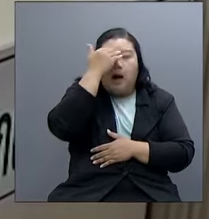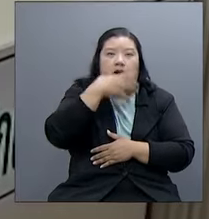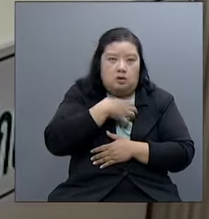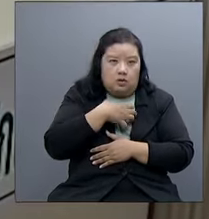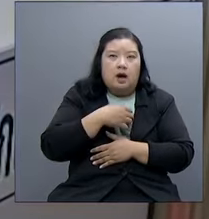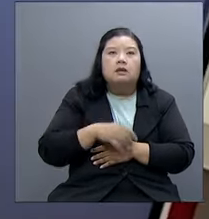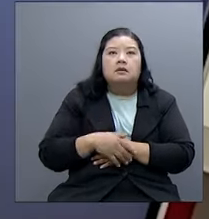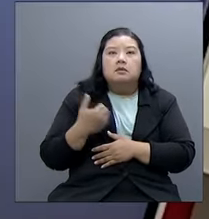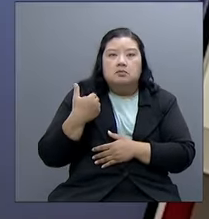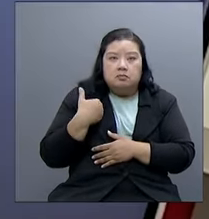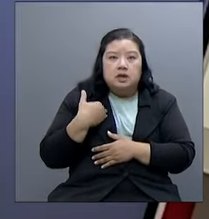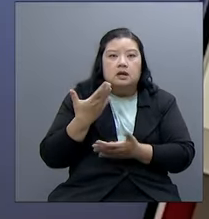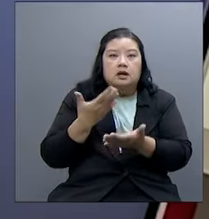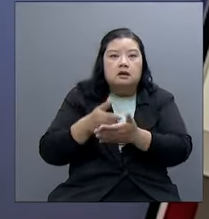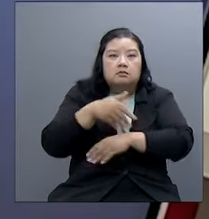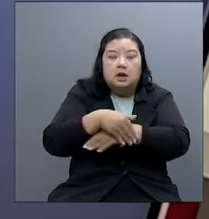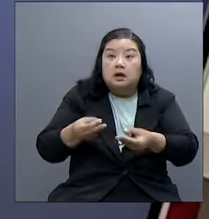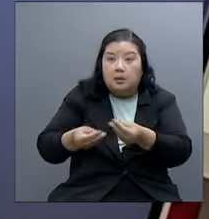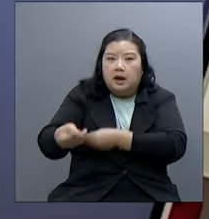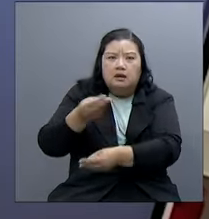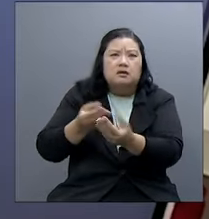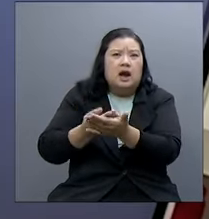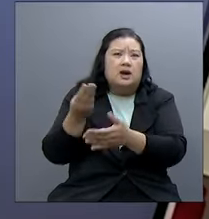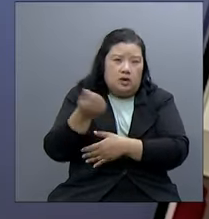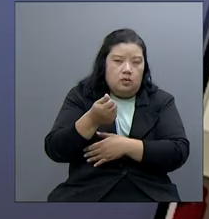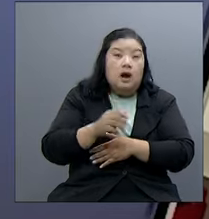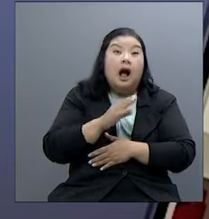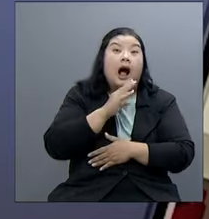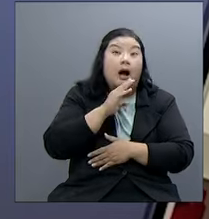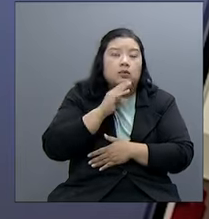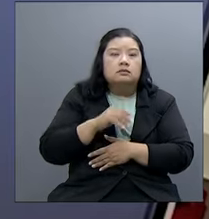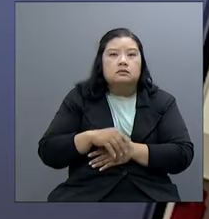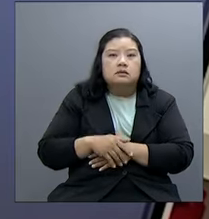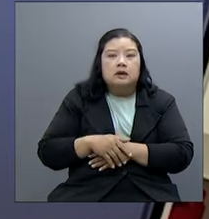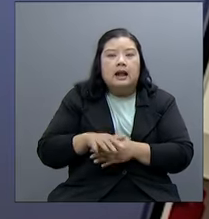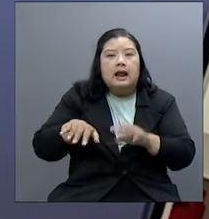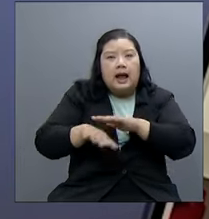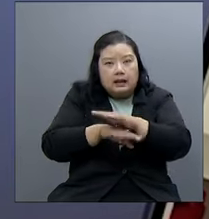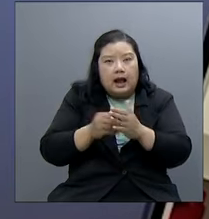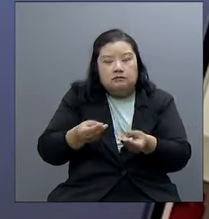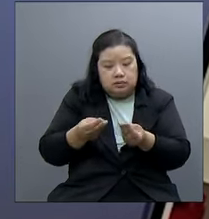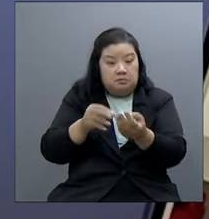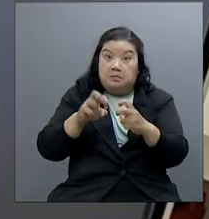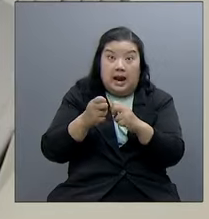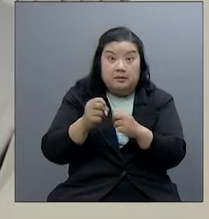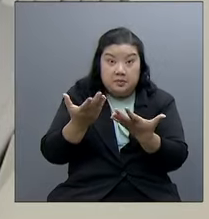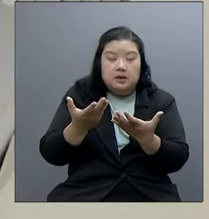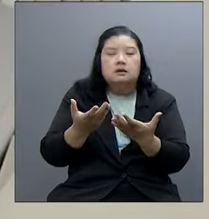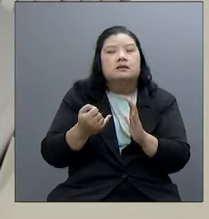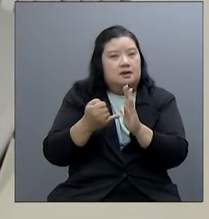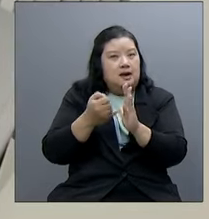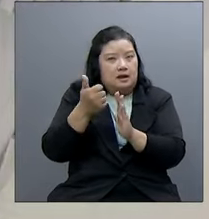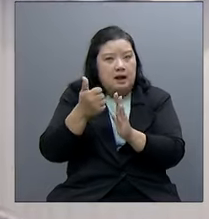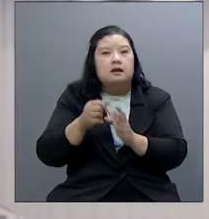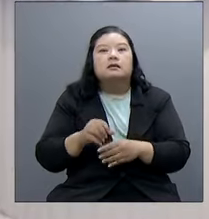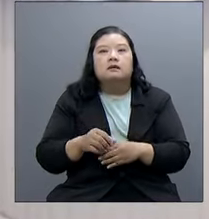แล้วเพิ่มจะเคมใหเร็ว ถ้าเกดวข้อมูลนั้นไม่ติดถัดอะไรไม่ต้จุดอะไรคืบัว่ามันสม